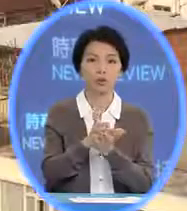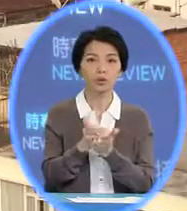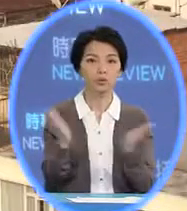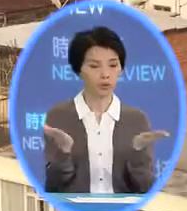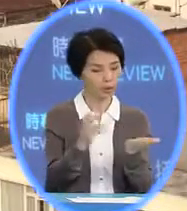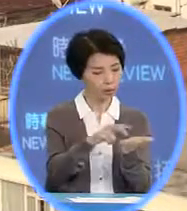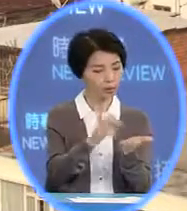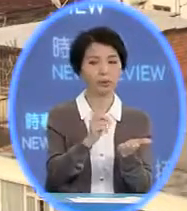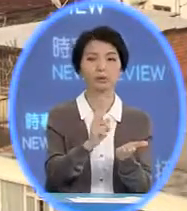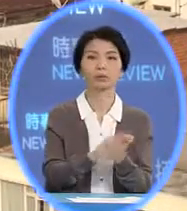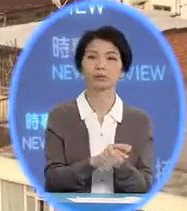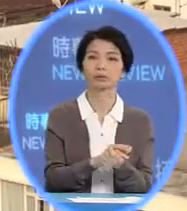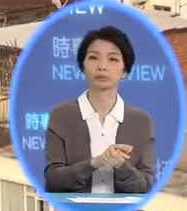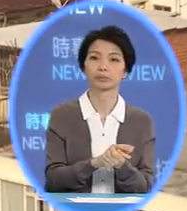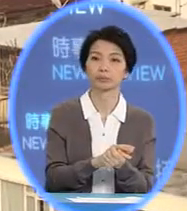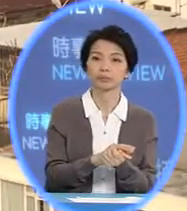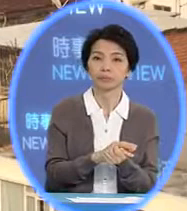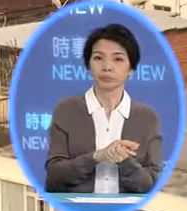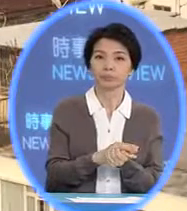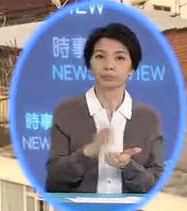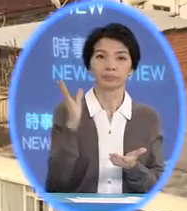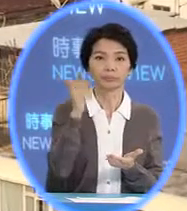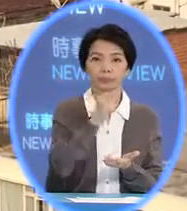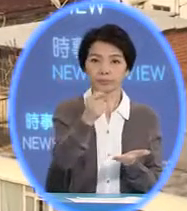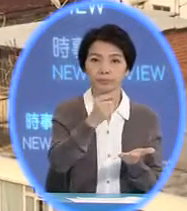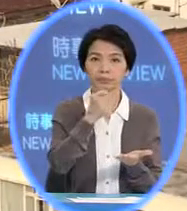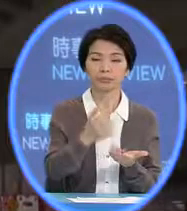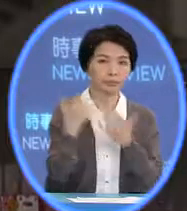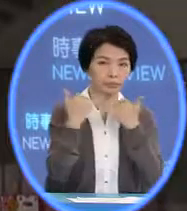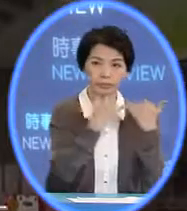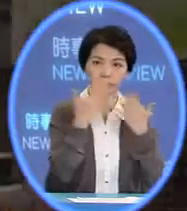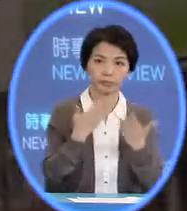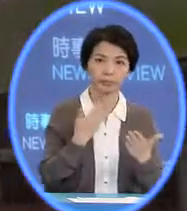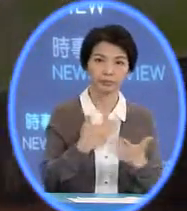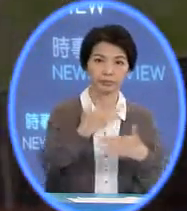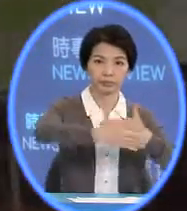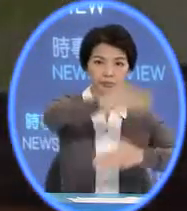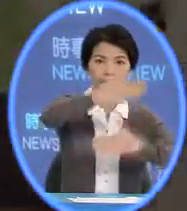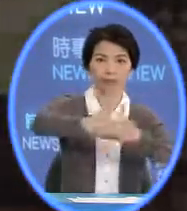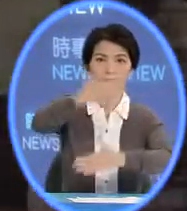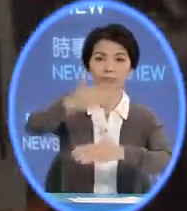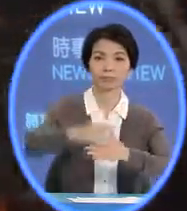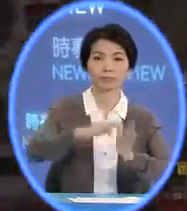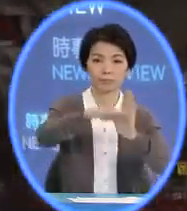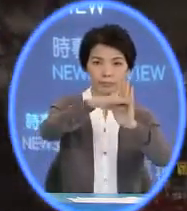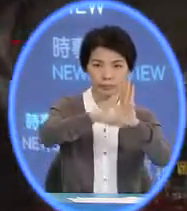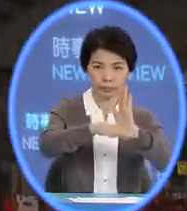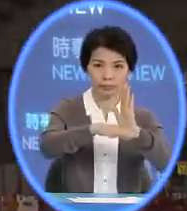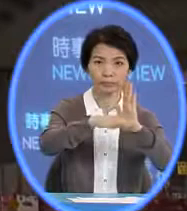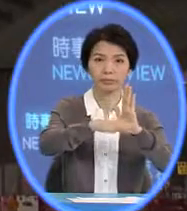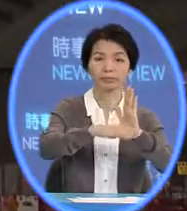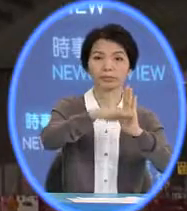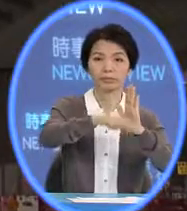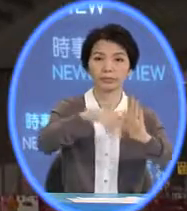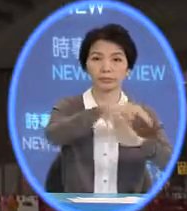到。 根據傳媒報導，土瓜灣站附近嘅多堂大廈錄得嘅沉降幅度大過設定指